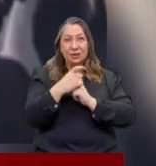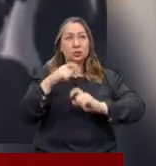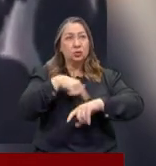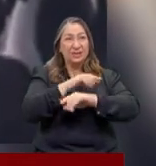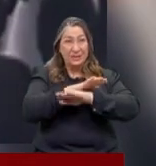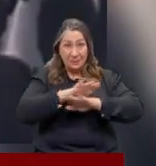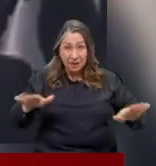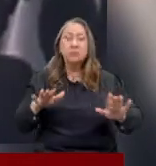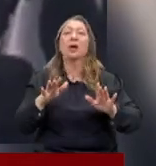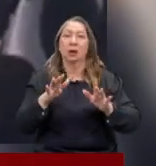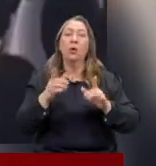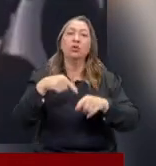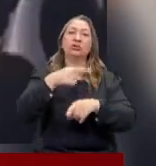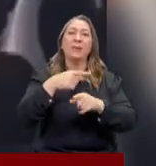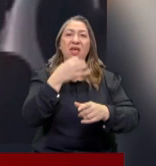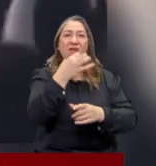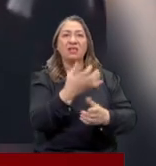tamamlanınca alınabilecek.